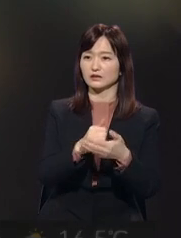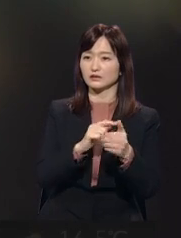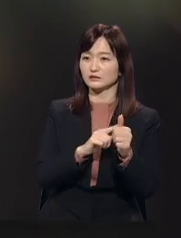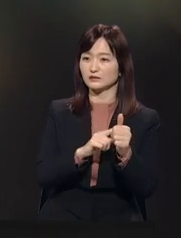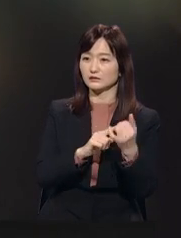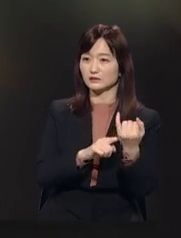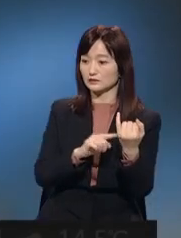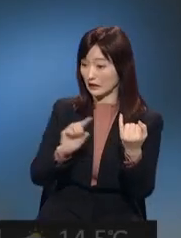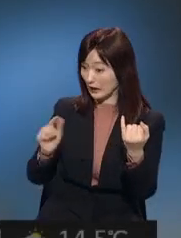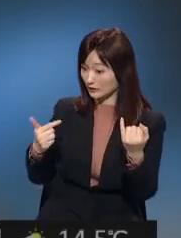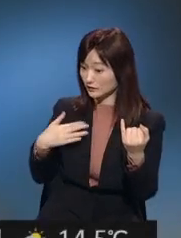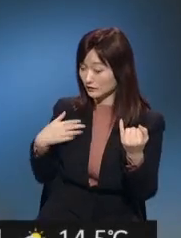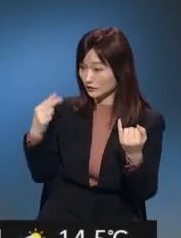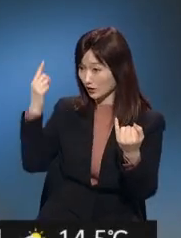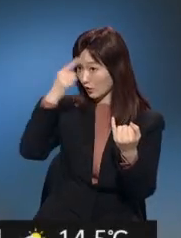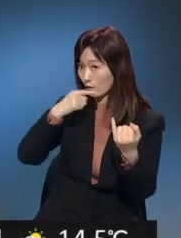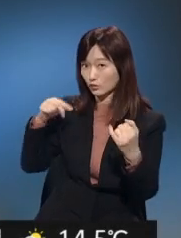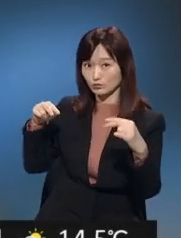저 얼굴 보세요.